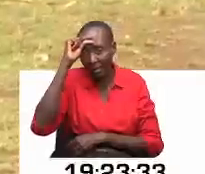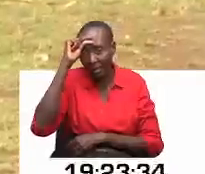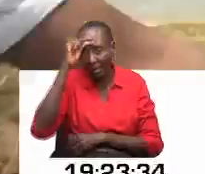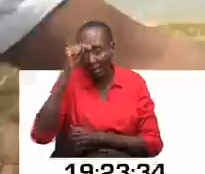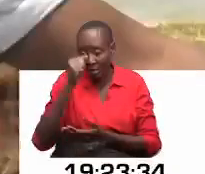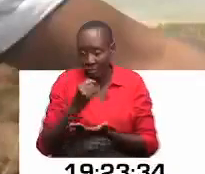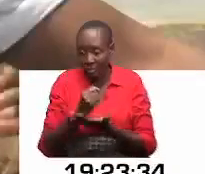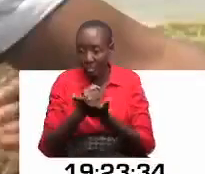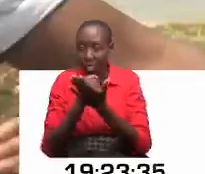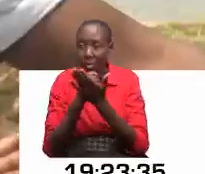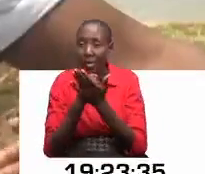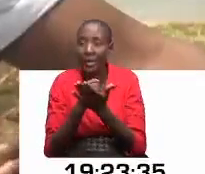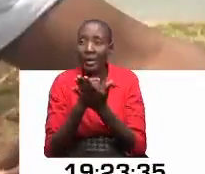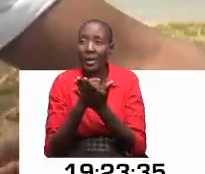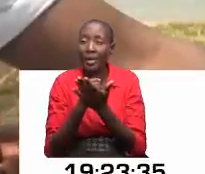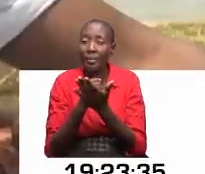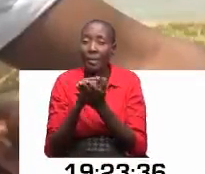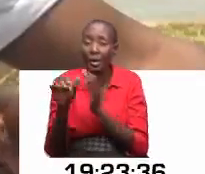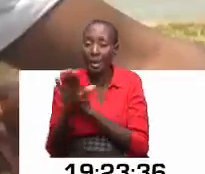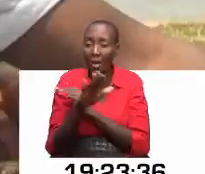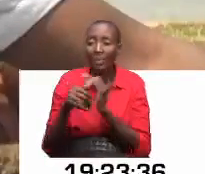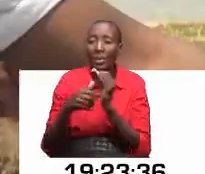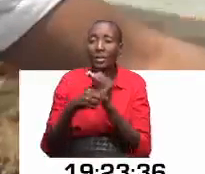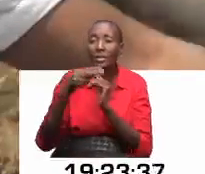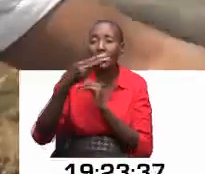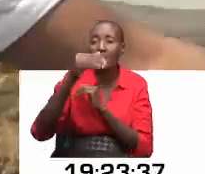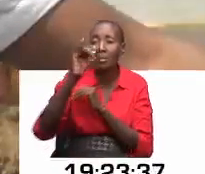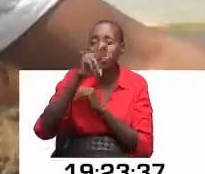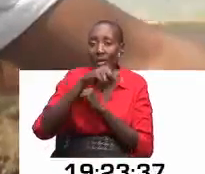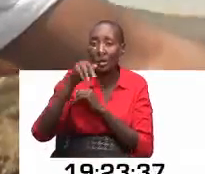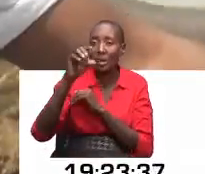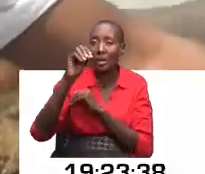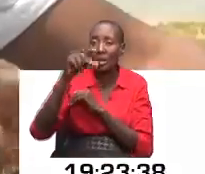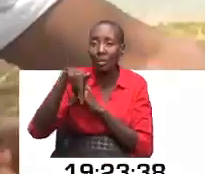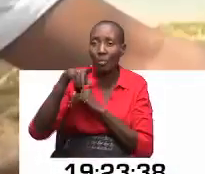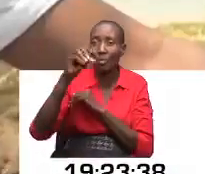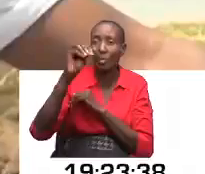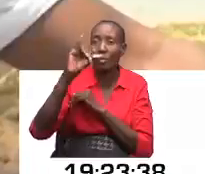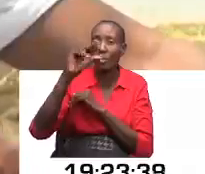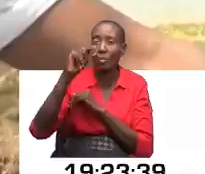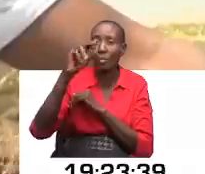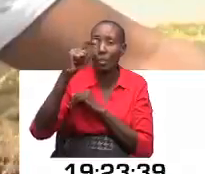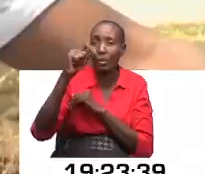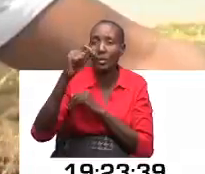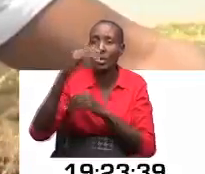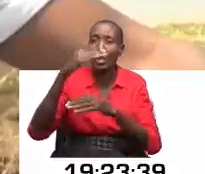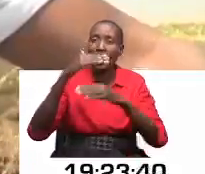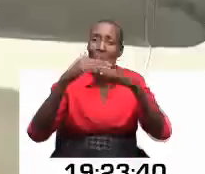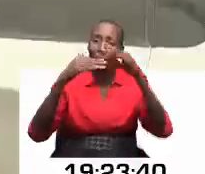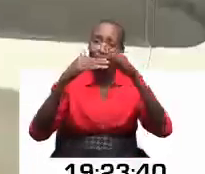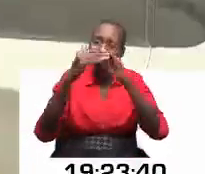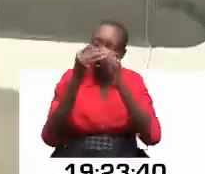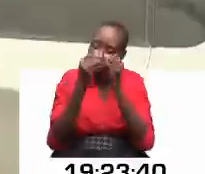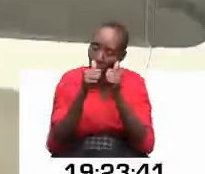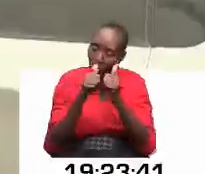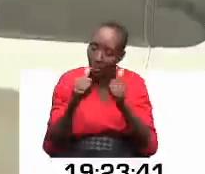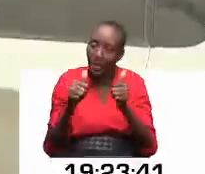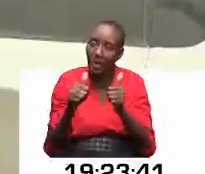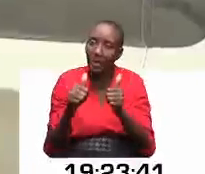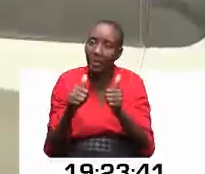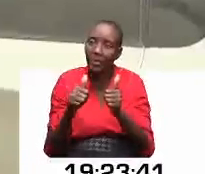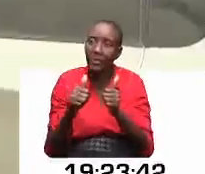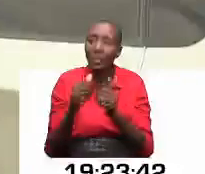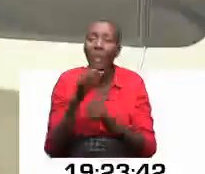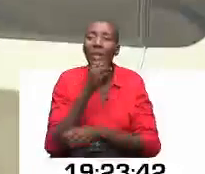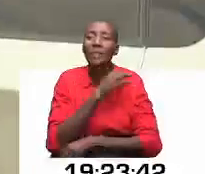ili tuwasaidia hapa nini ipo point hapa. Ile watujenge hapa ikuwe vizuri. Ni lalama za